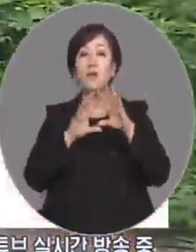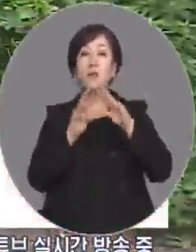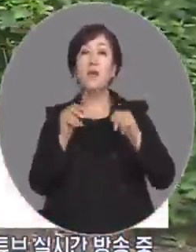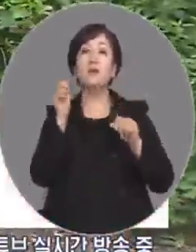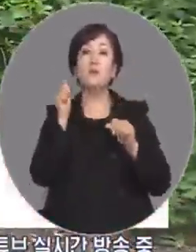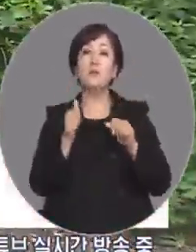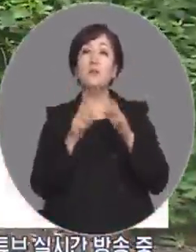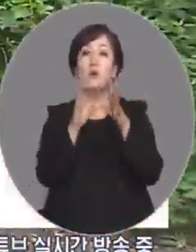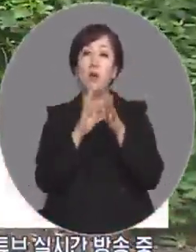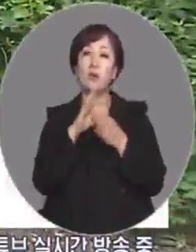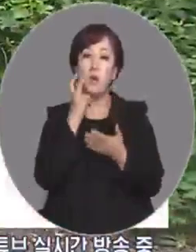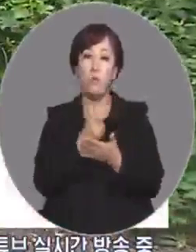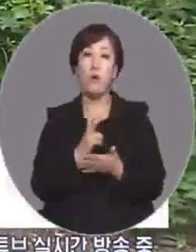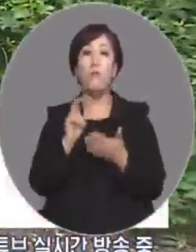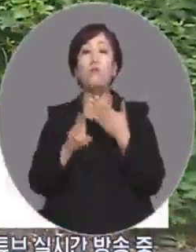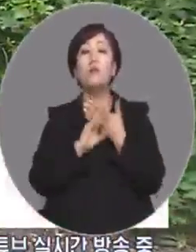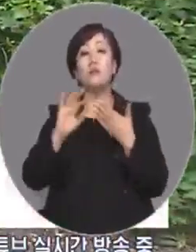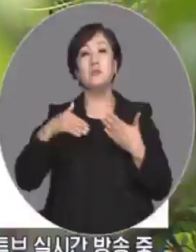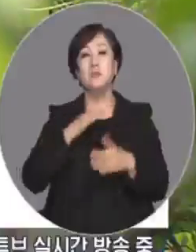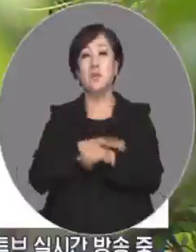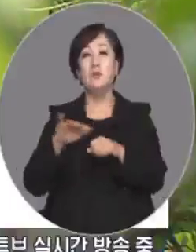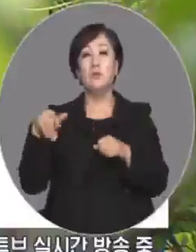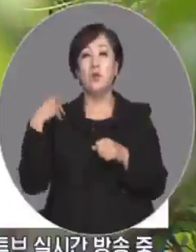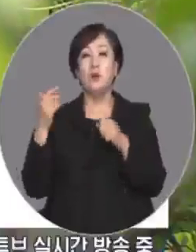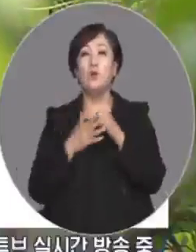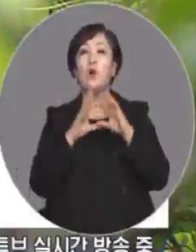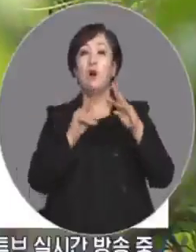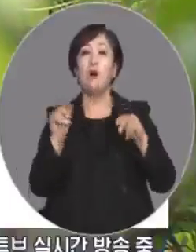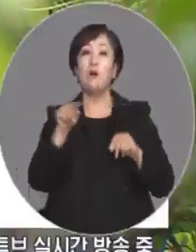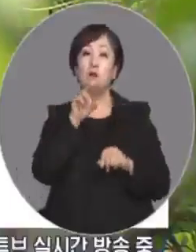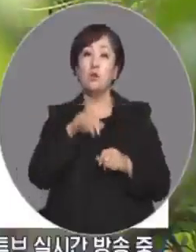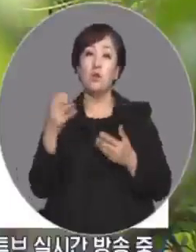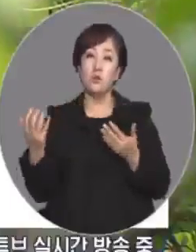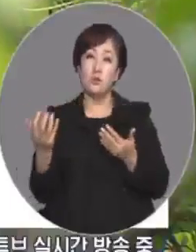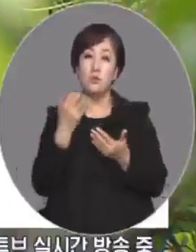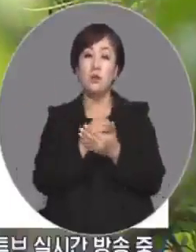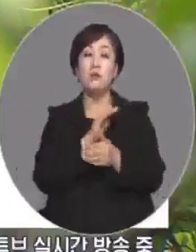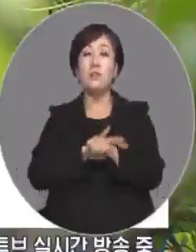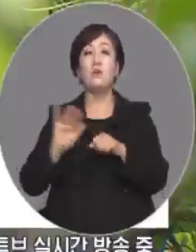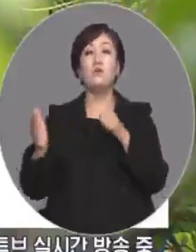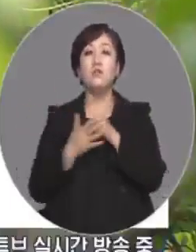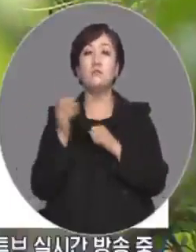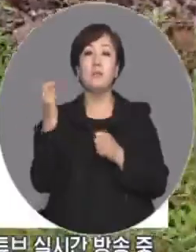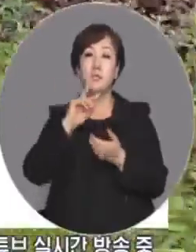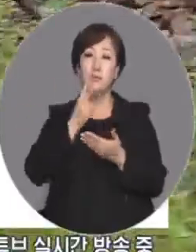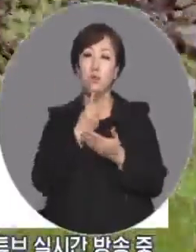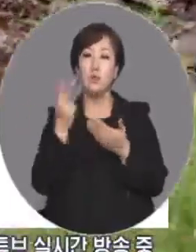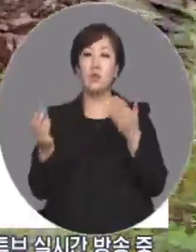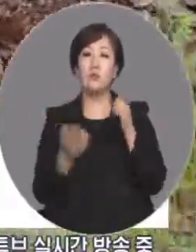관련법에 저촉되는지 몰랐고 흙의 출처 또한 모르지만 원상복구하겠다고 말했습니다.